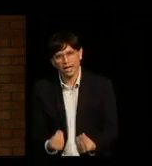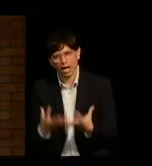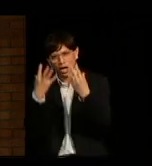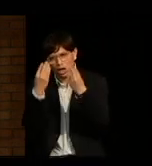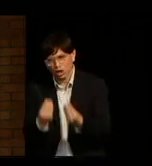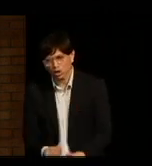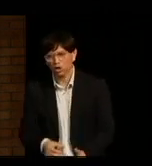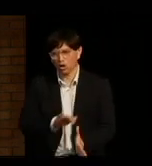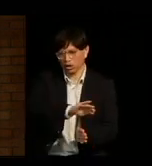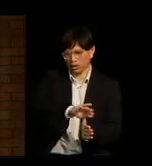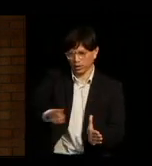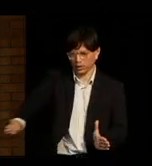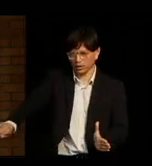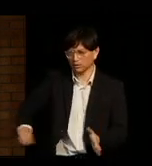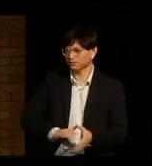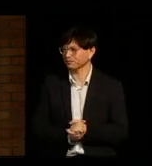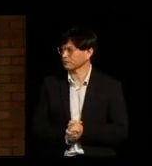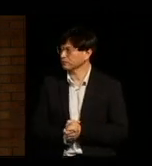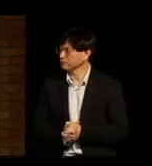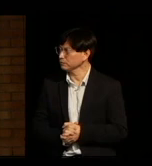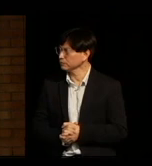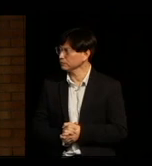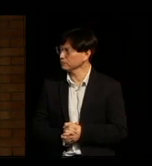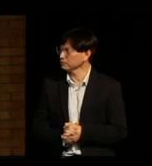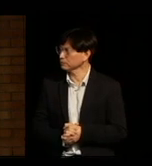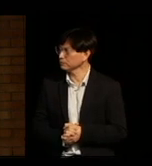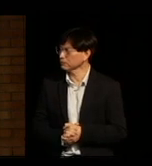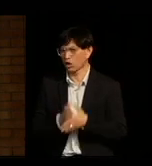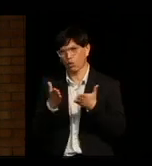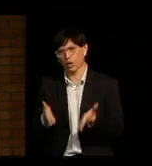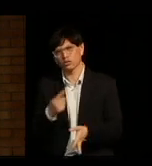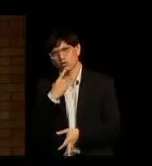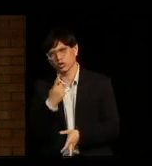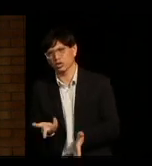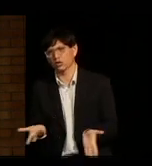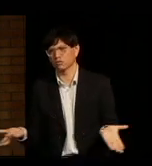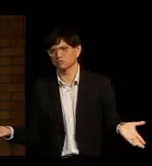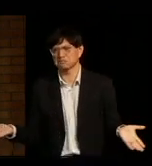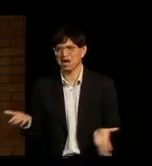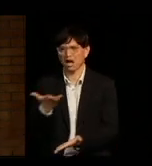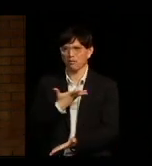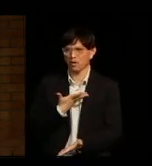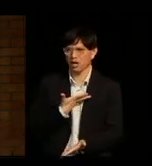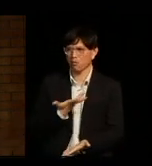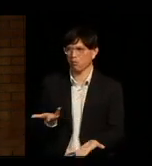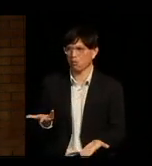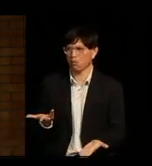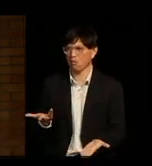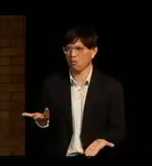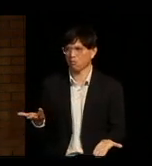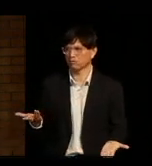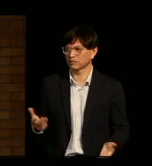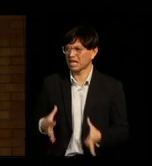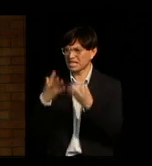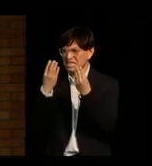sentite invisibili ehm questo lo dico perché abbiamo avuto Abbiamo